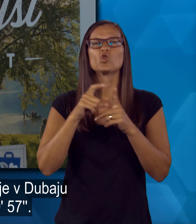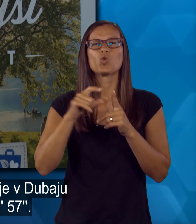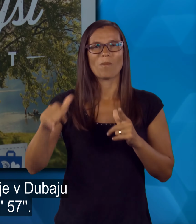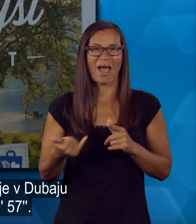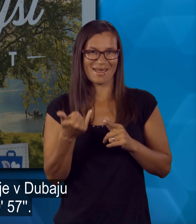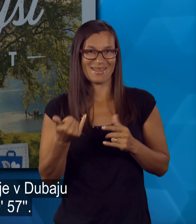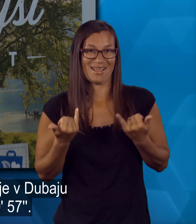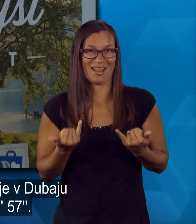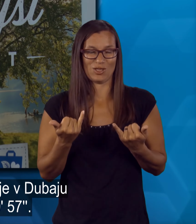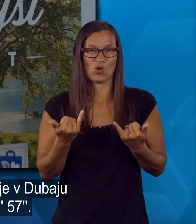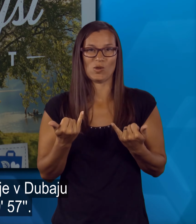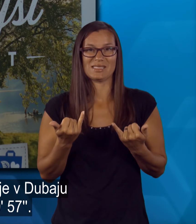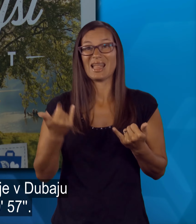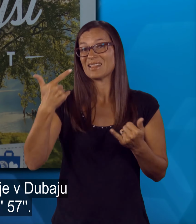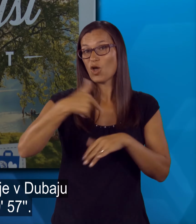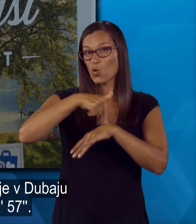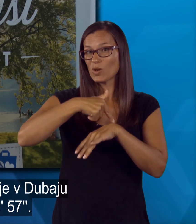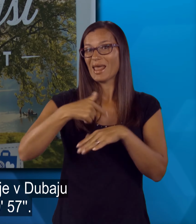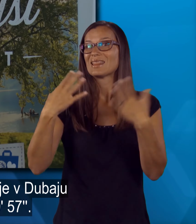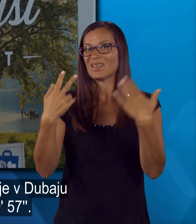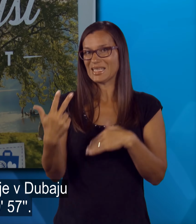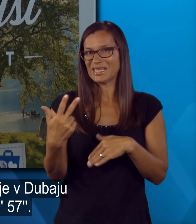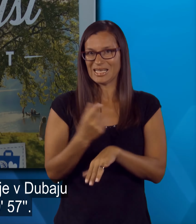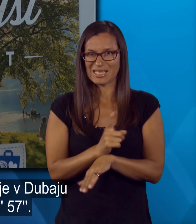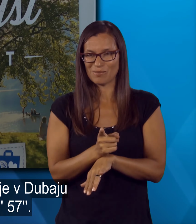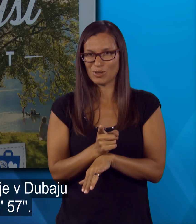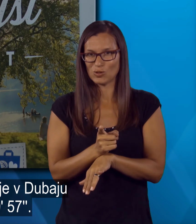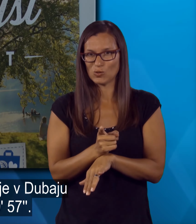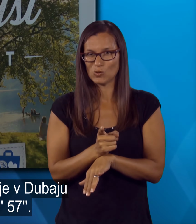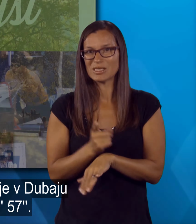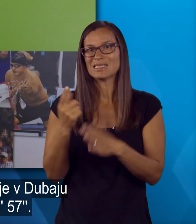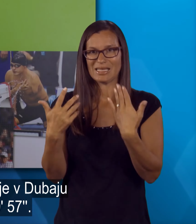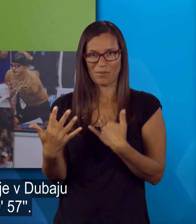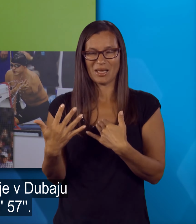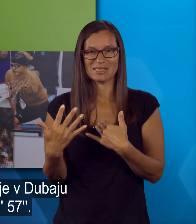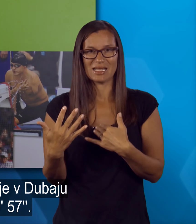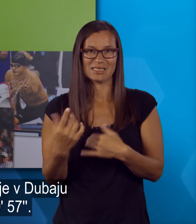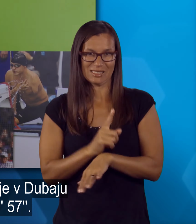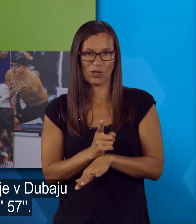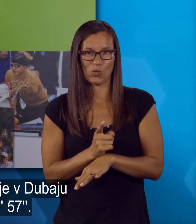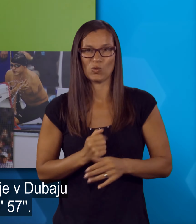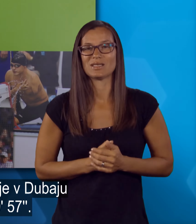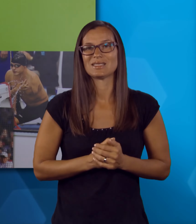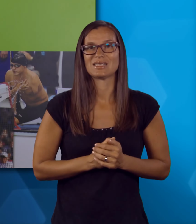dobaju letos 2 ure 39 minuta pa 57 sekund,